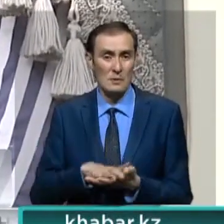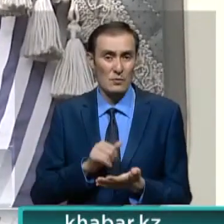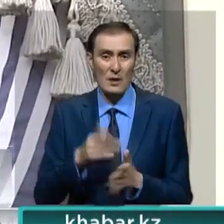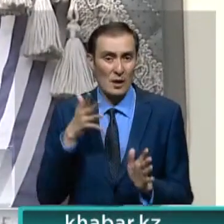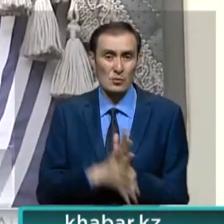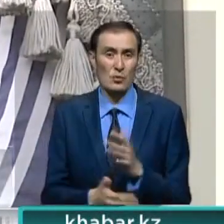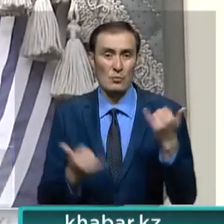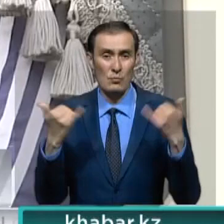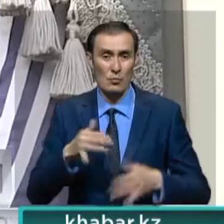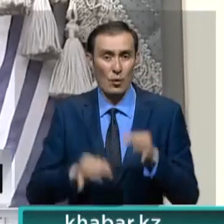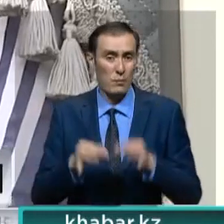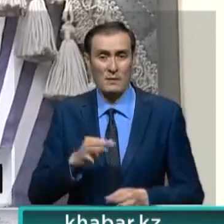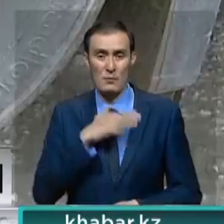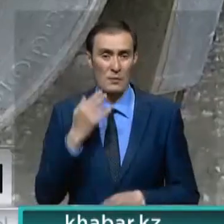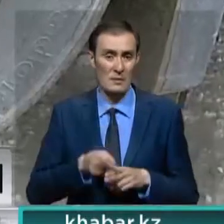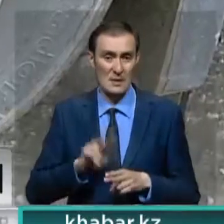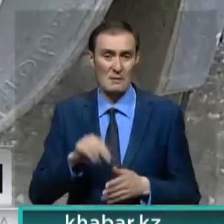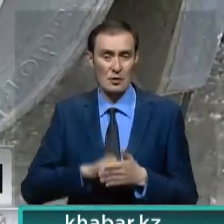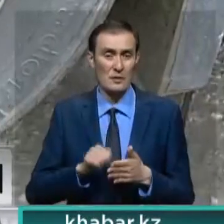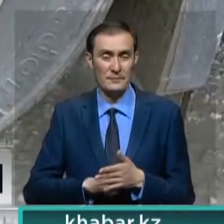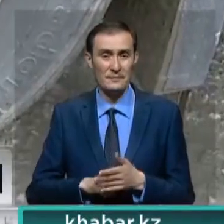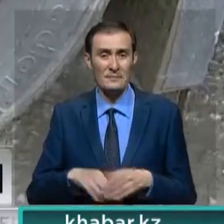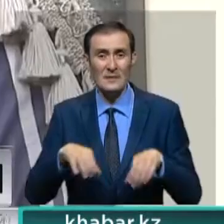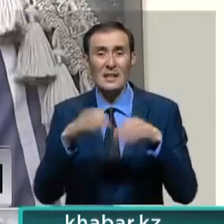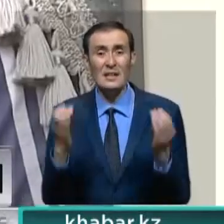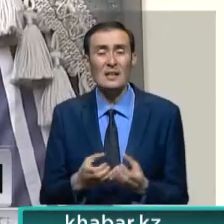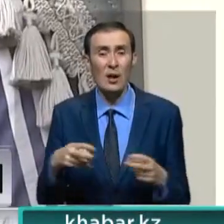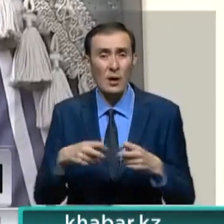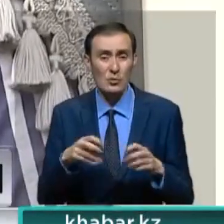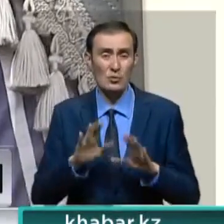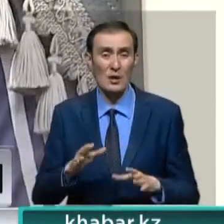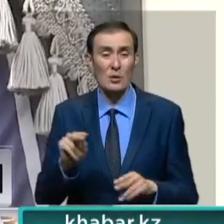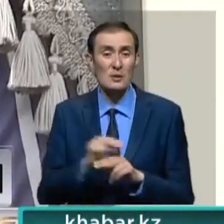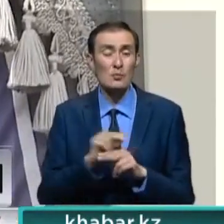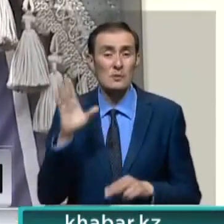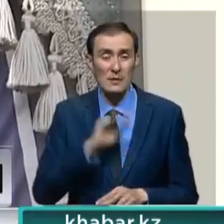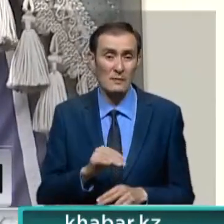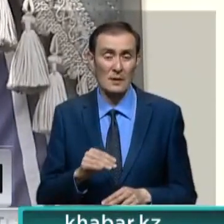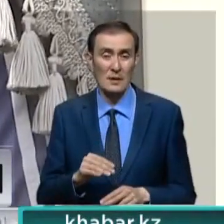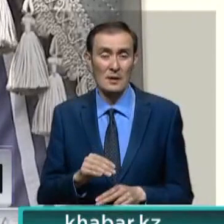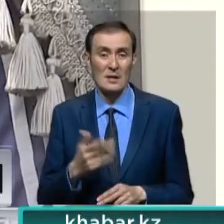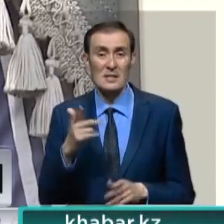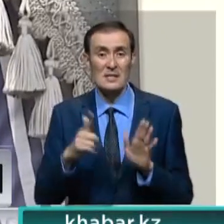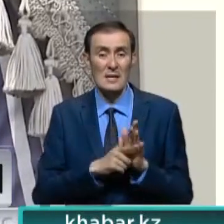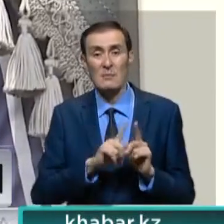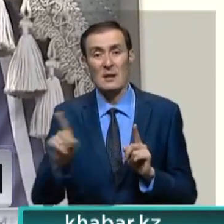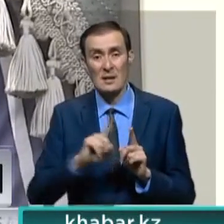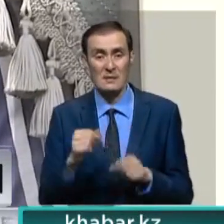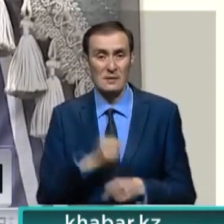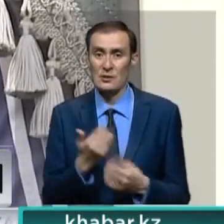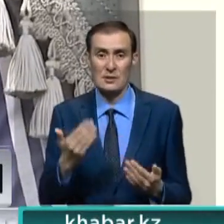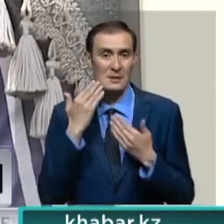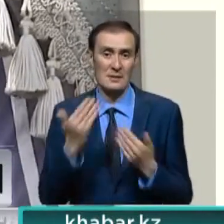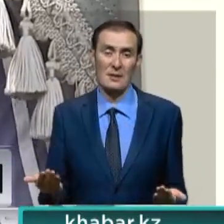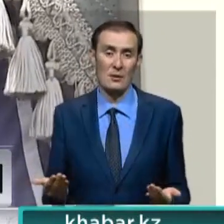расход топлива большой, конечно, из-за этого. Резина вон, только сделаешь, вот тем рейсом баллон делал, сейчас не знаю,